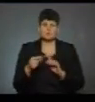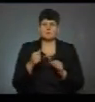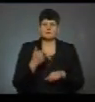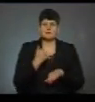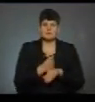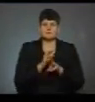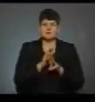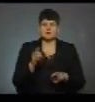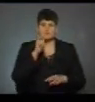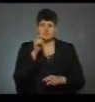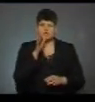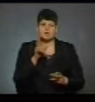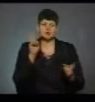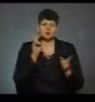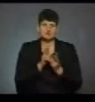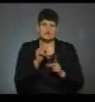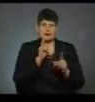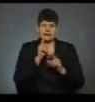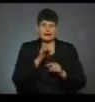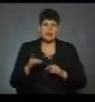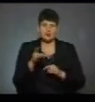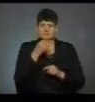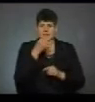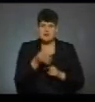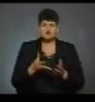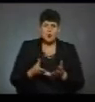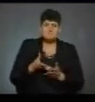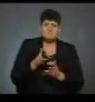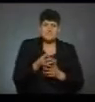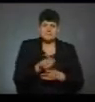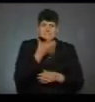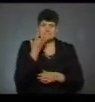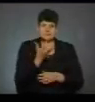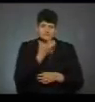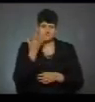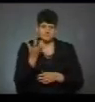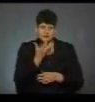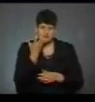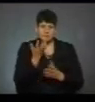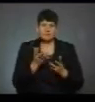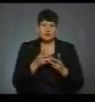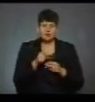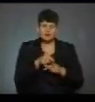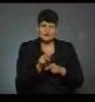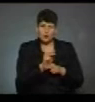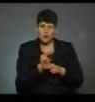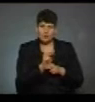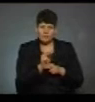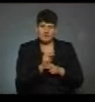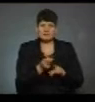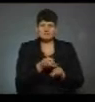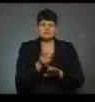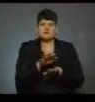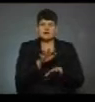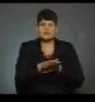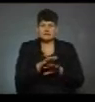Олексій Гончарук під час зустрічі Ради регіонів заявив, що платіжки за теплову енергію за рахунок їх коригування відповідно до ринкової ціни